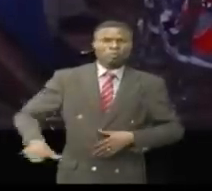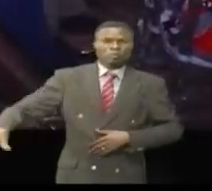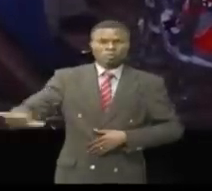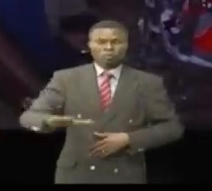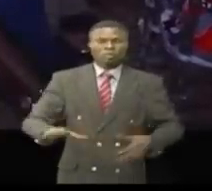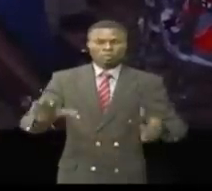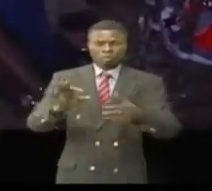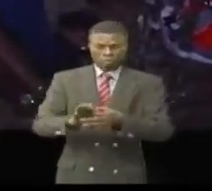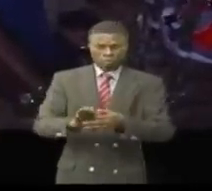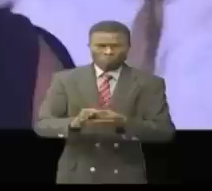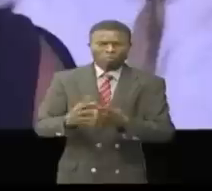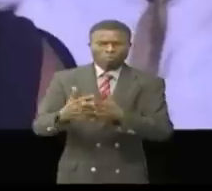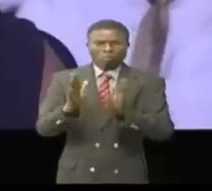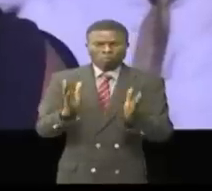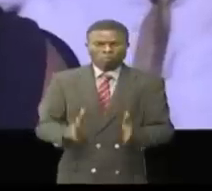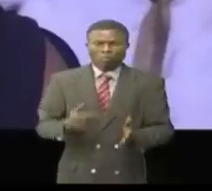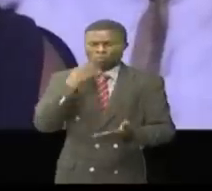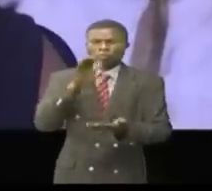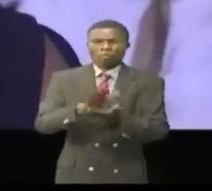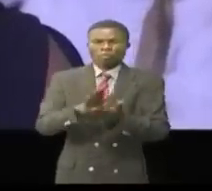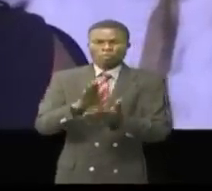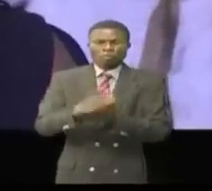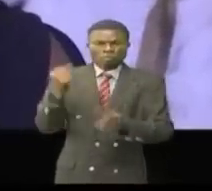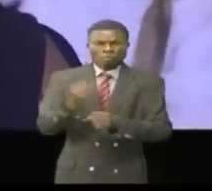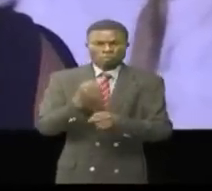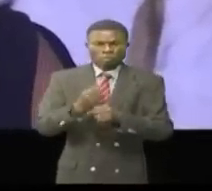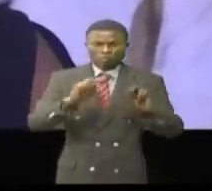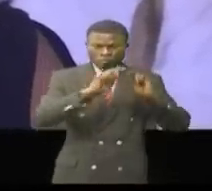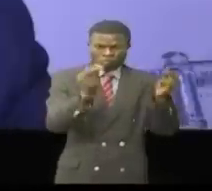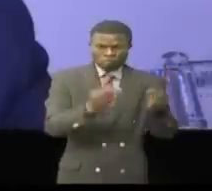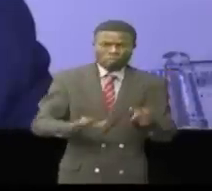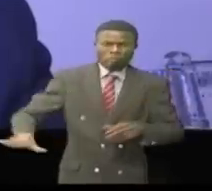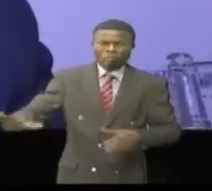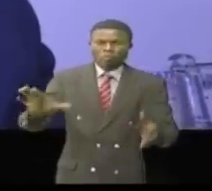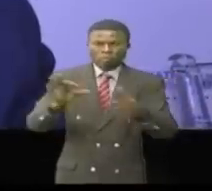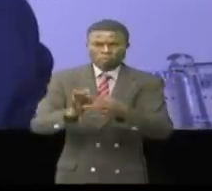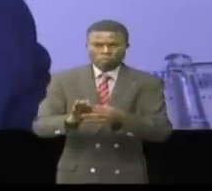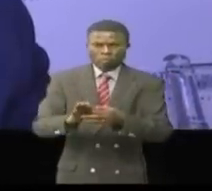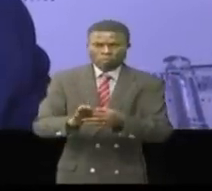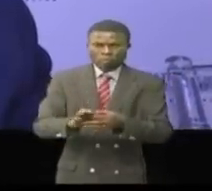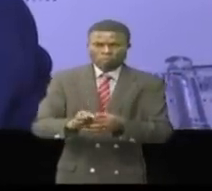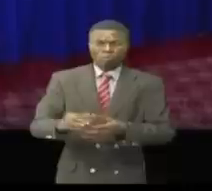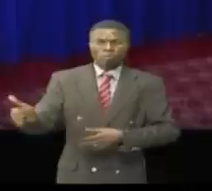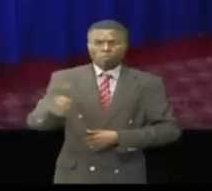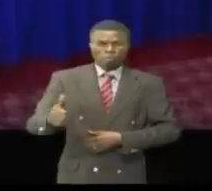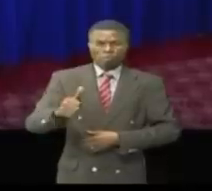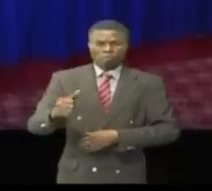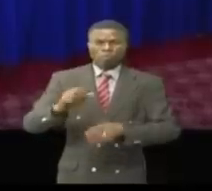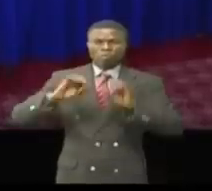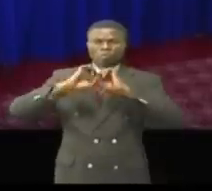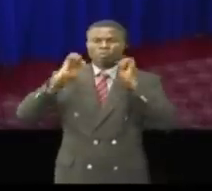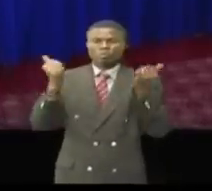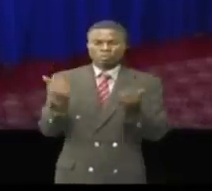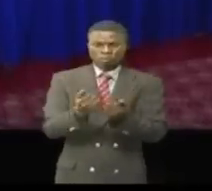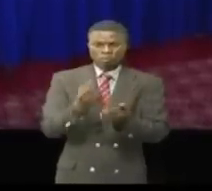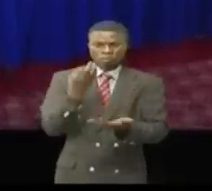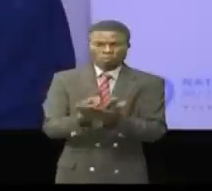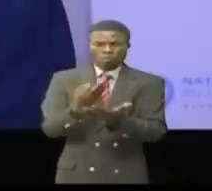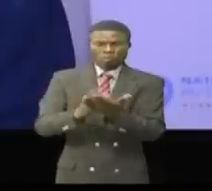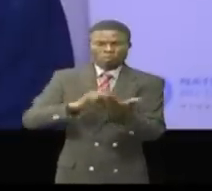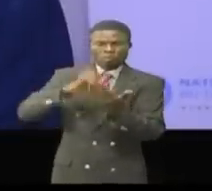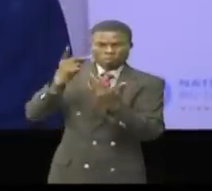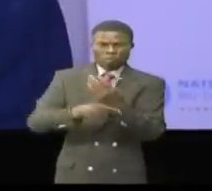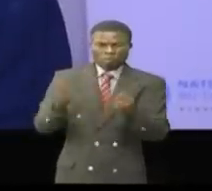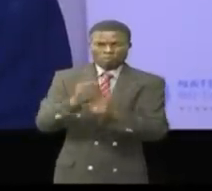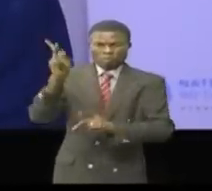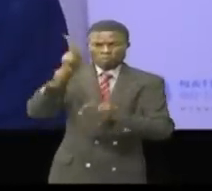Antonio Guterres, a rendu hommage au travail des équipes des Nations Unies et des 21e agences, fonds et programmes au service